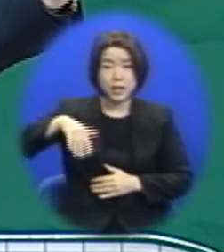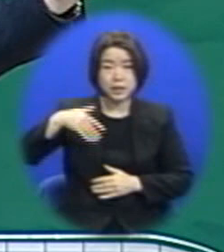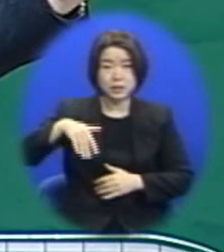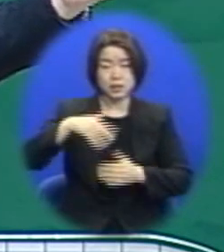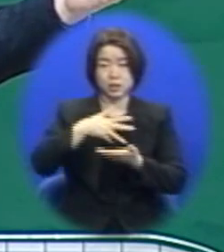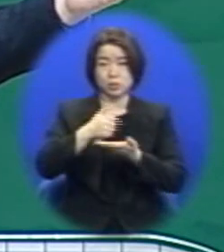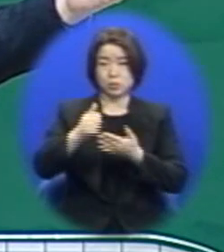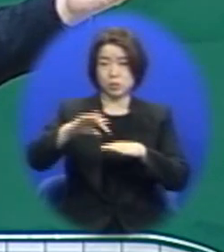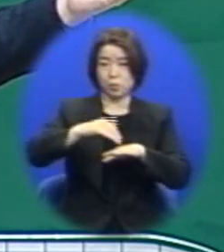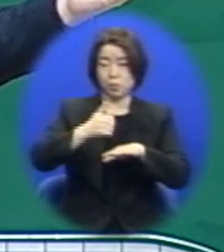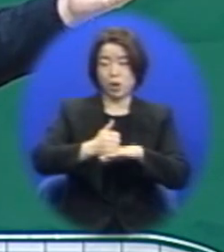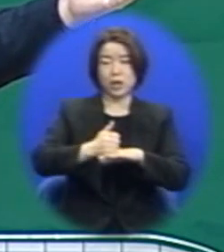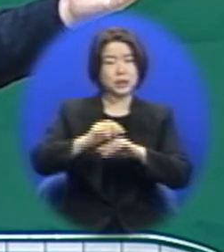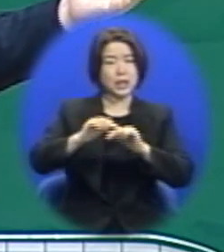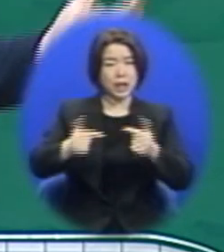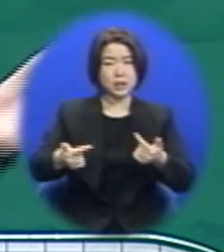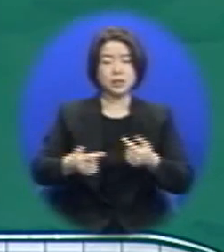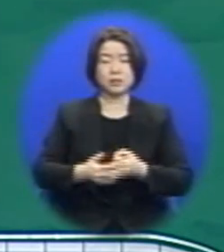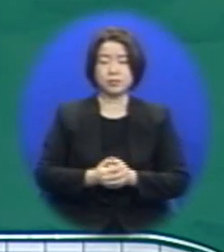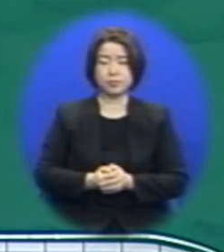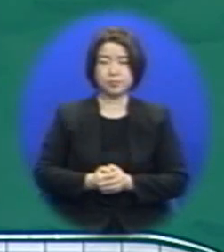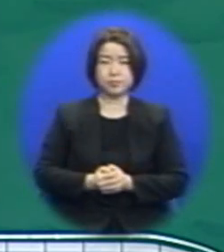주님이 왕이 아니신 거예요.